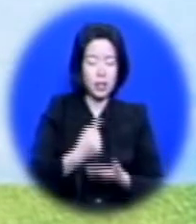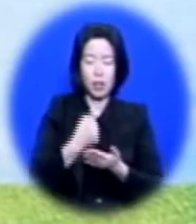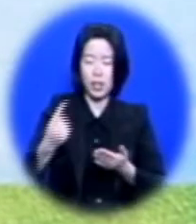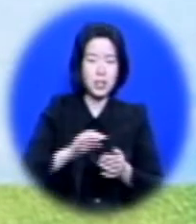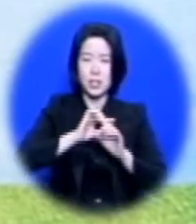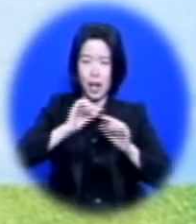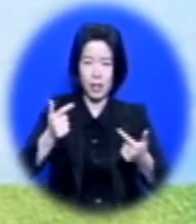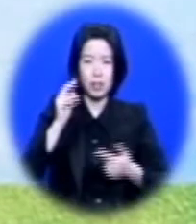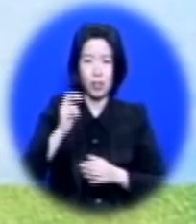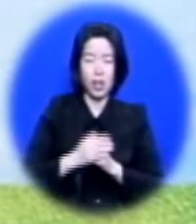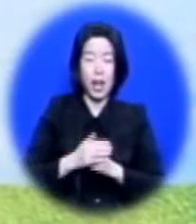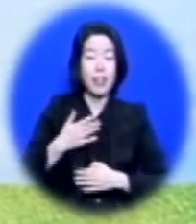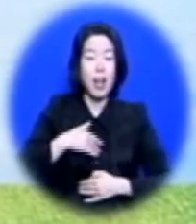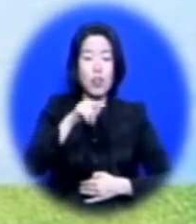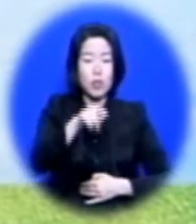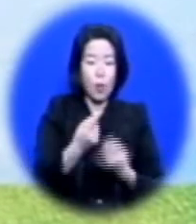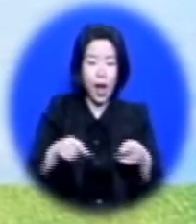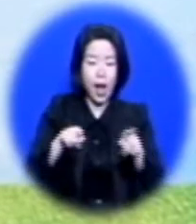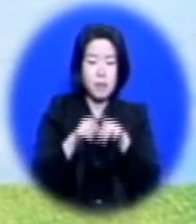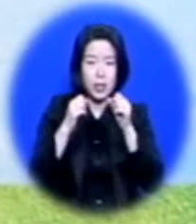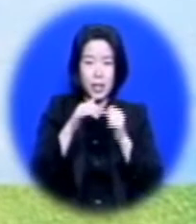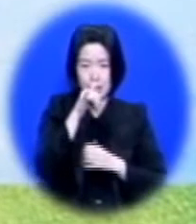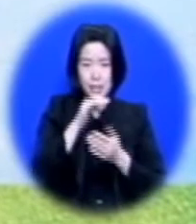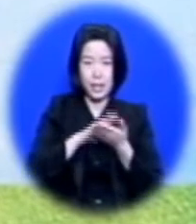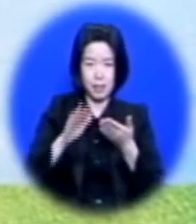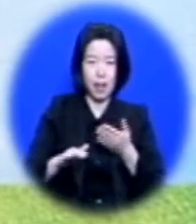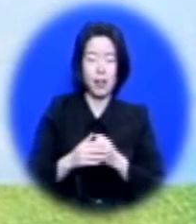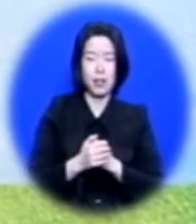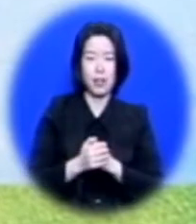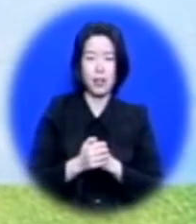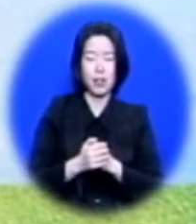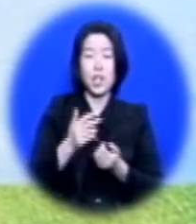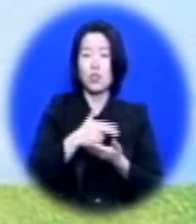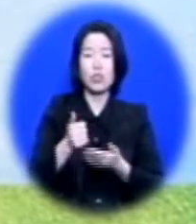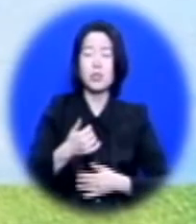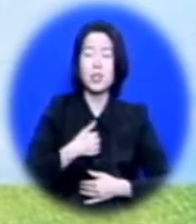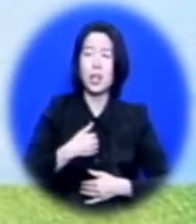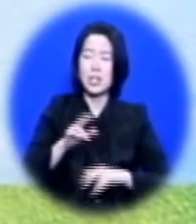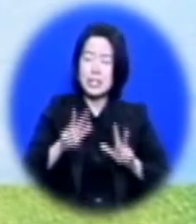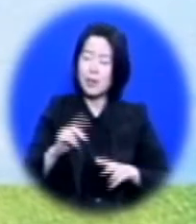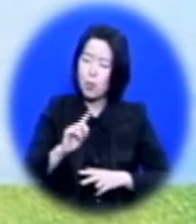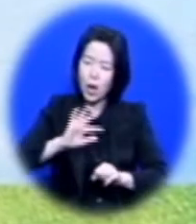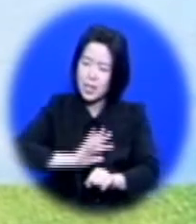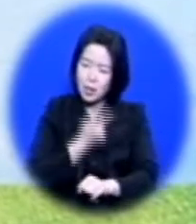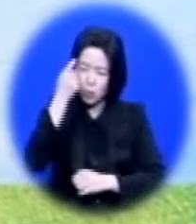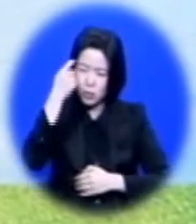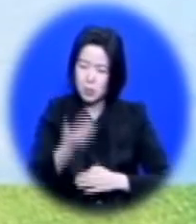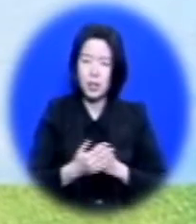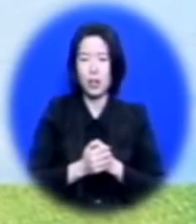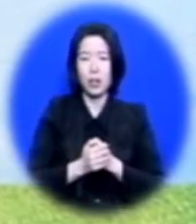거야 많은 너와 함께 있단다 주님 제가 지금 뭐가 잘못된 거죠